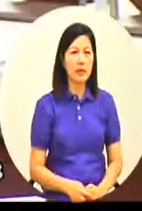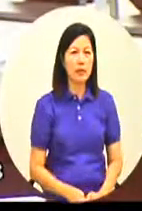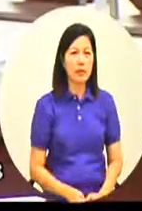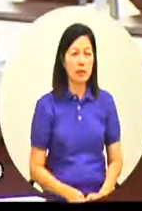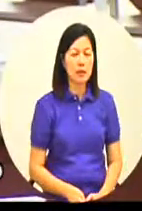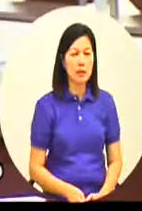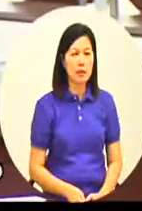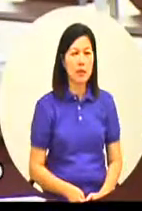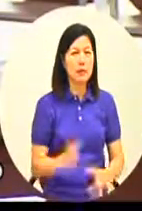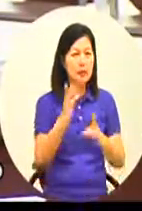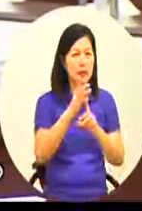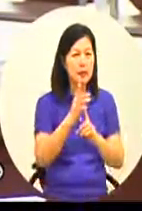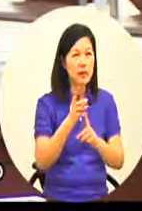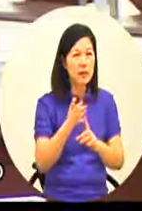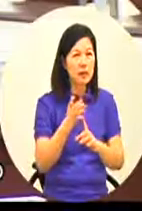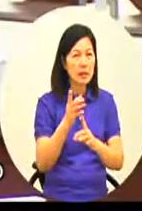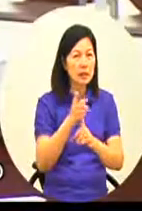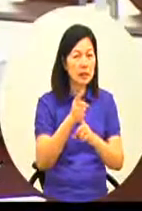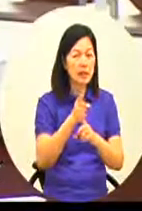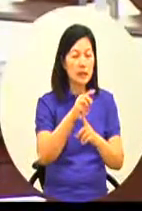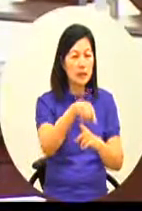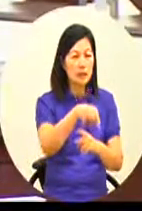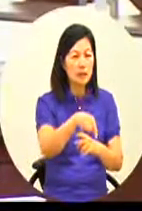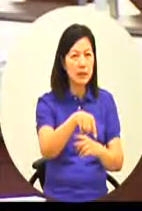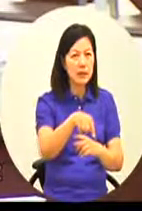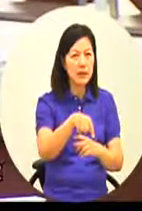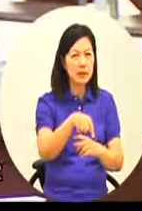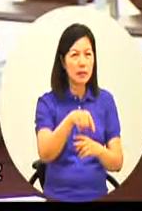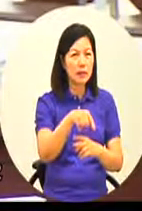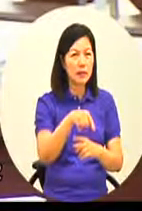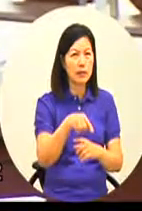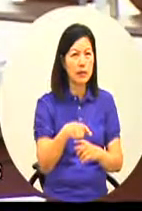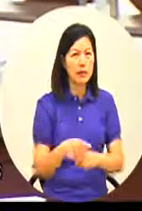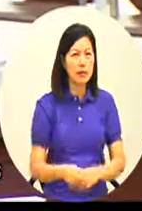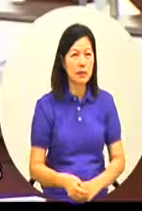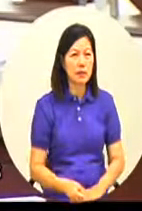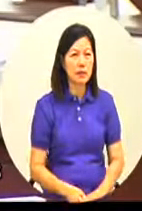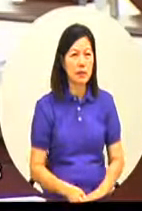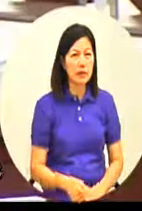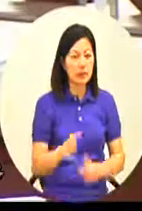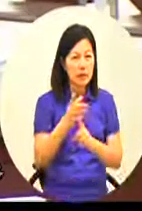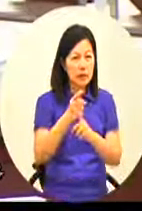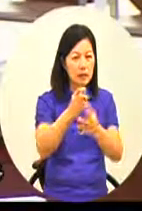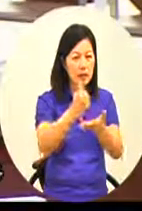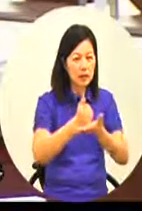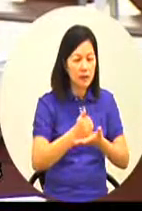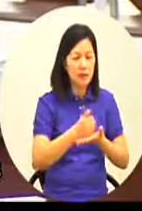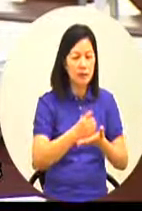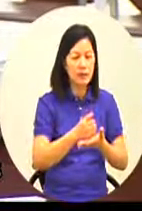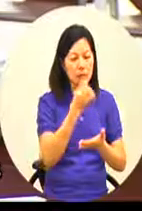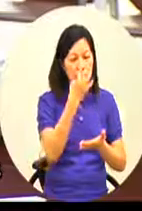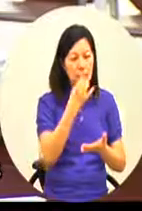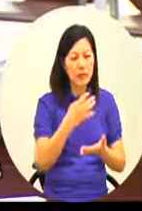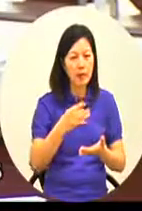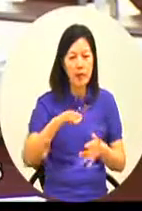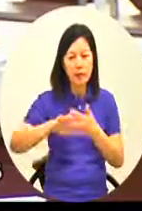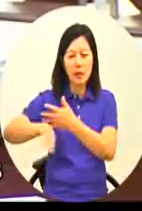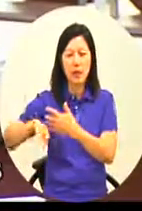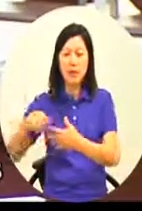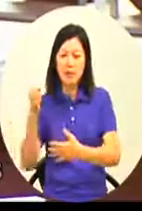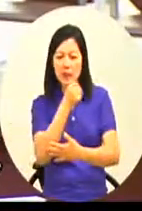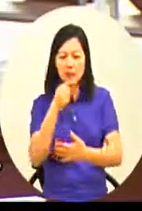的。对，哈、哦，这胡乱对不对？新民的请未来，伊外口咧唱，即个唱歌唱淡薄人，佫